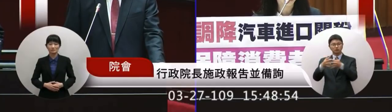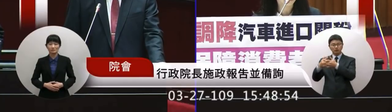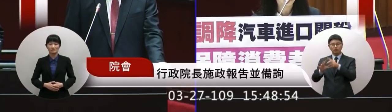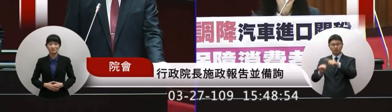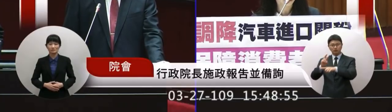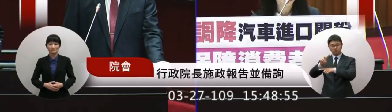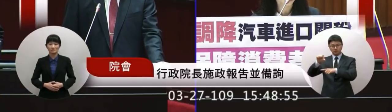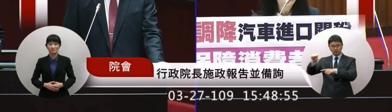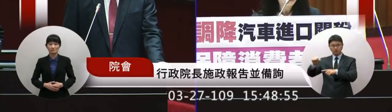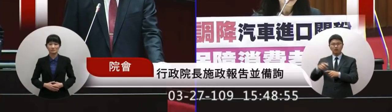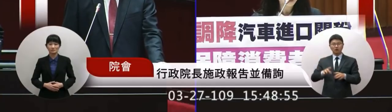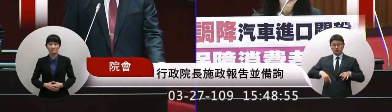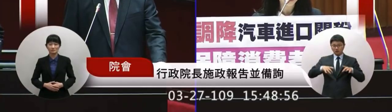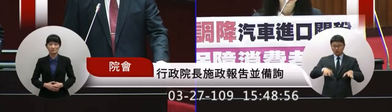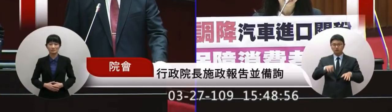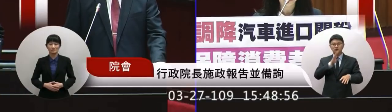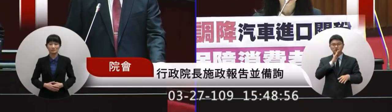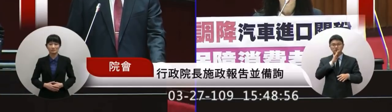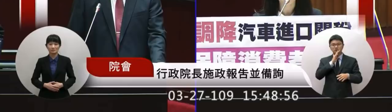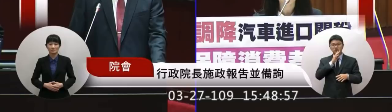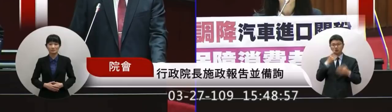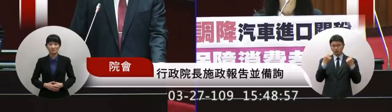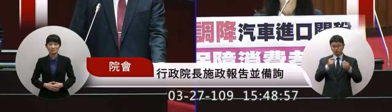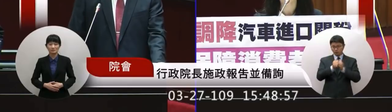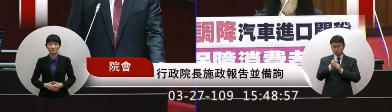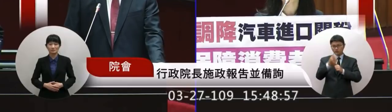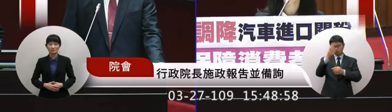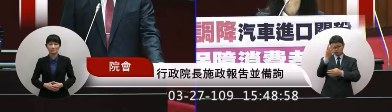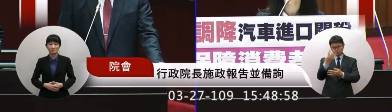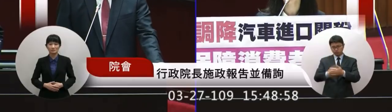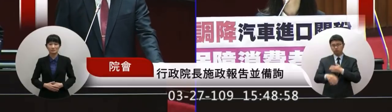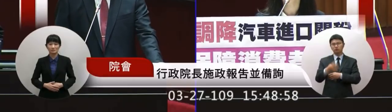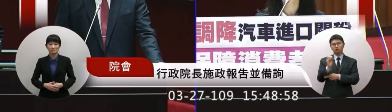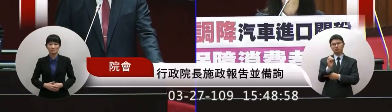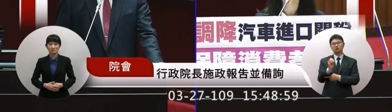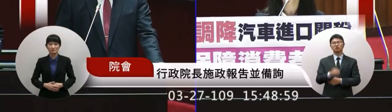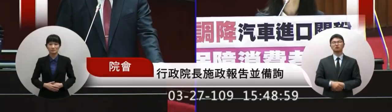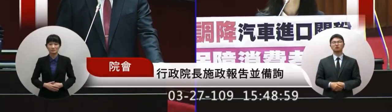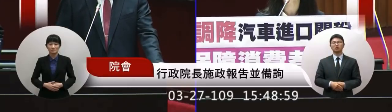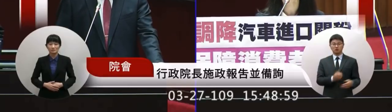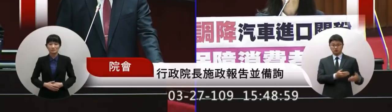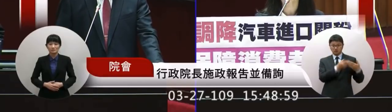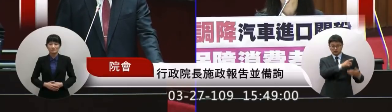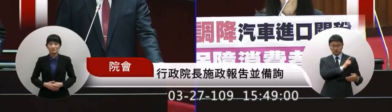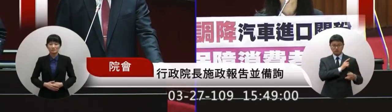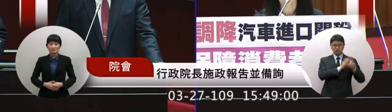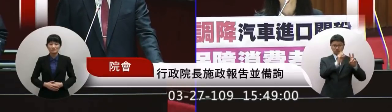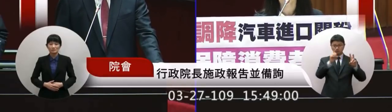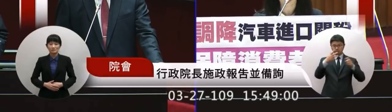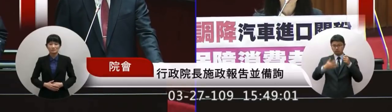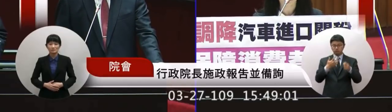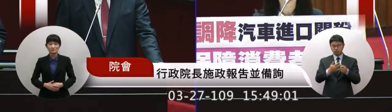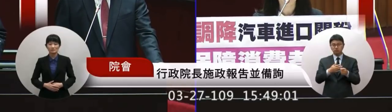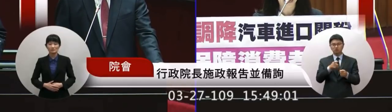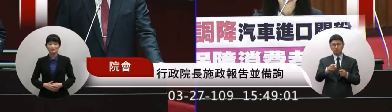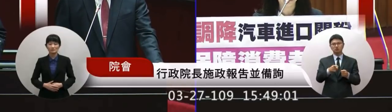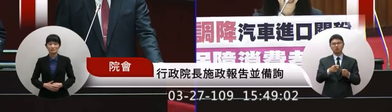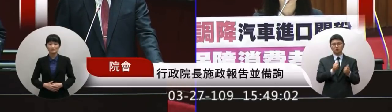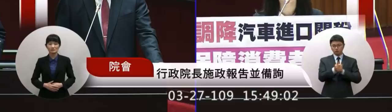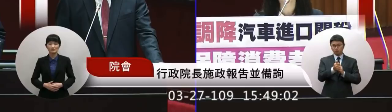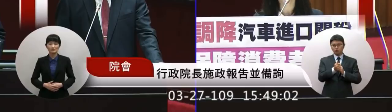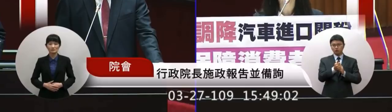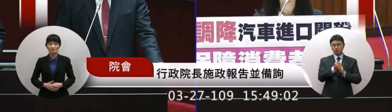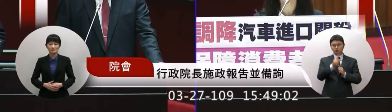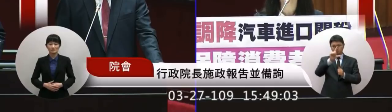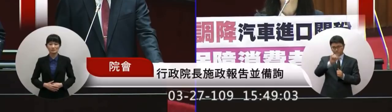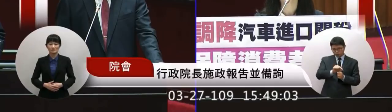5%已经开始要降到零了。那甚至其他各国的汽车关税，甚至连中国在2018年都开始调降，都比我们还